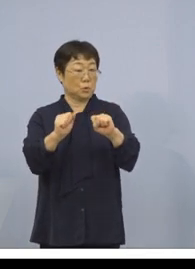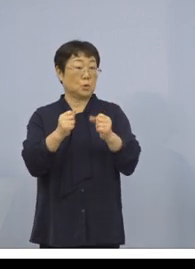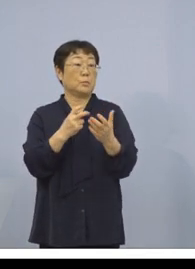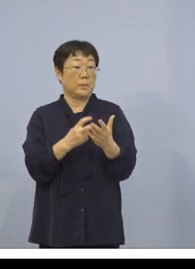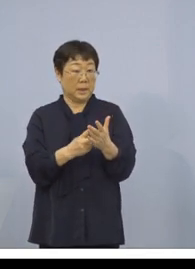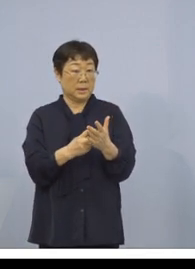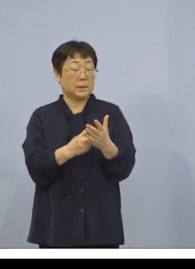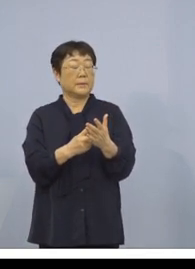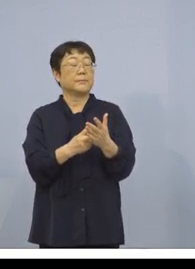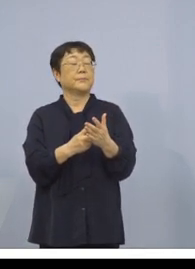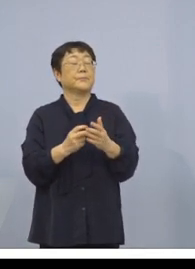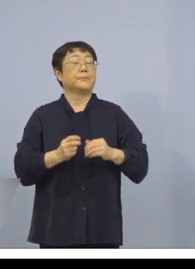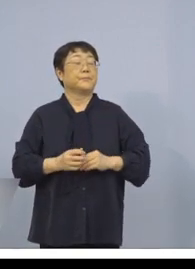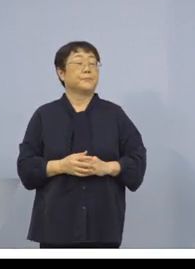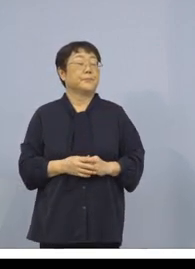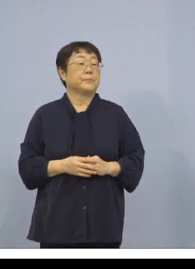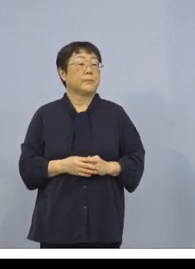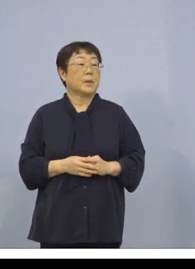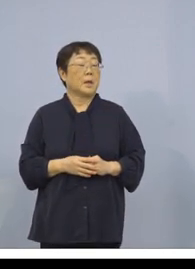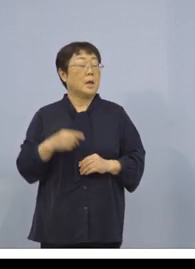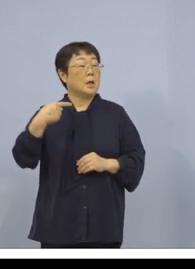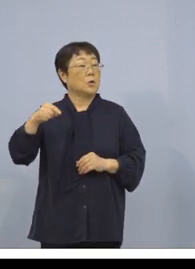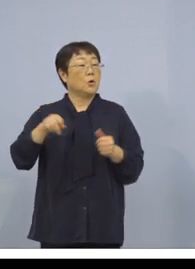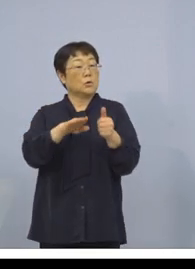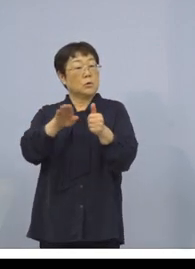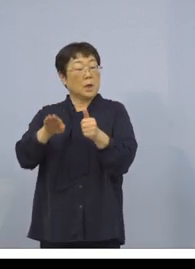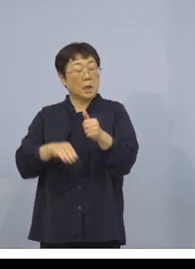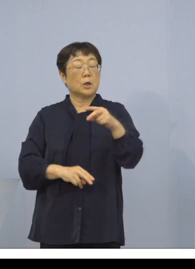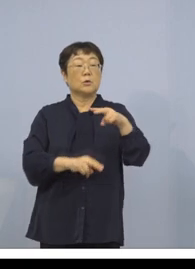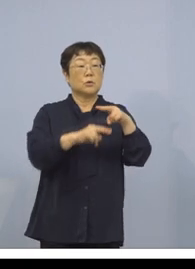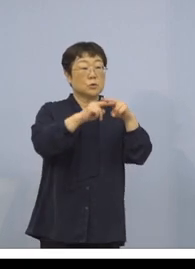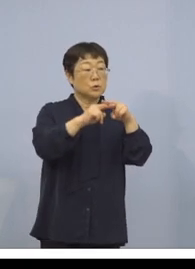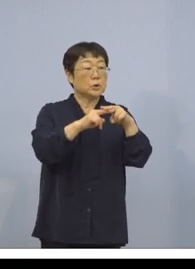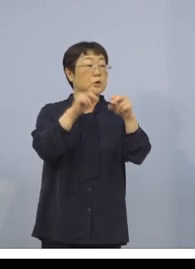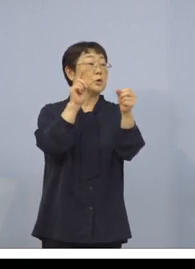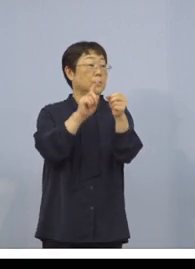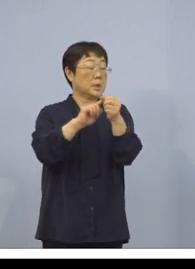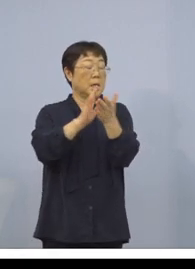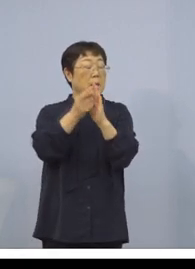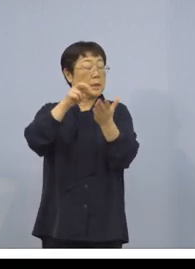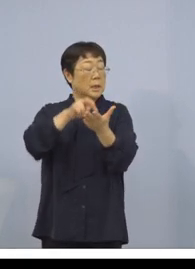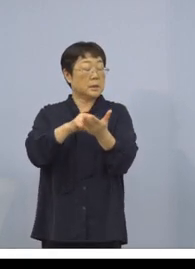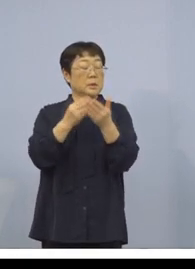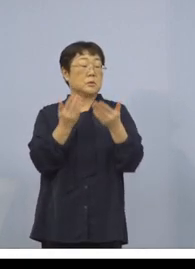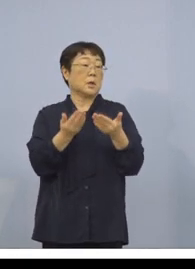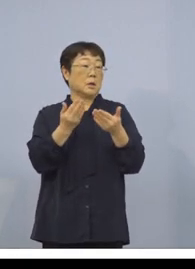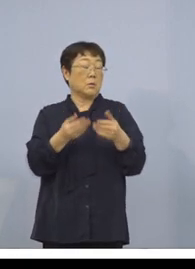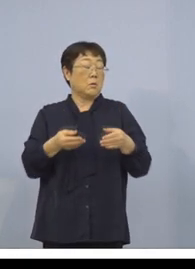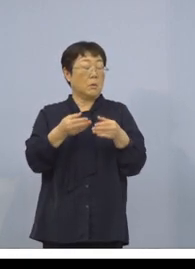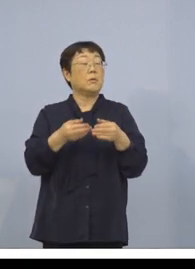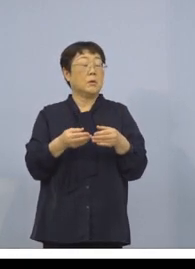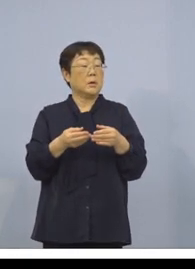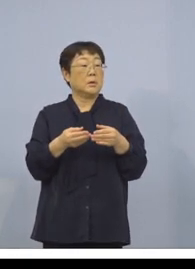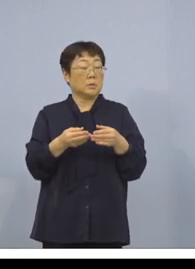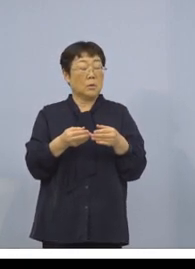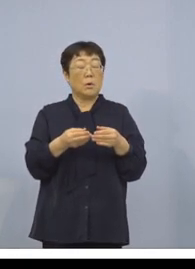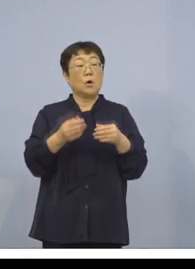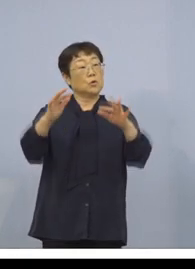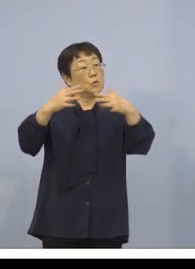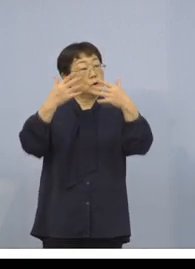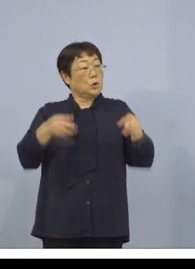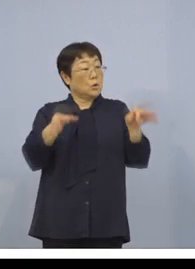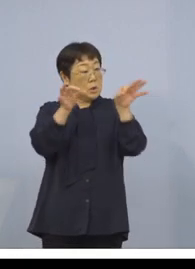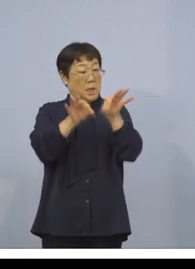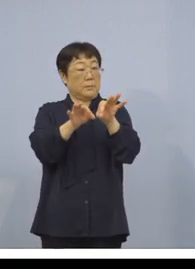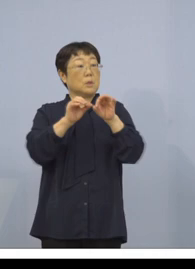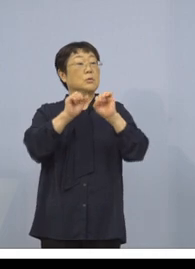ね、教育環境の充実ということで県立学校施設の空調整備、さら